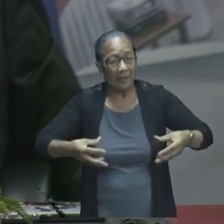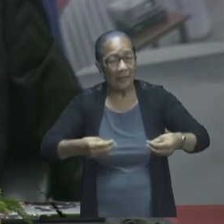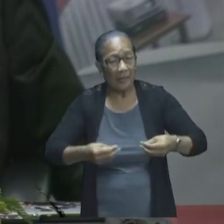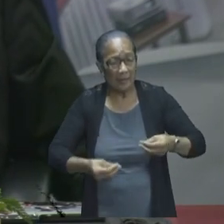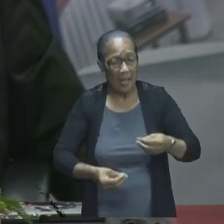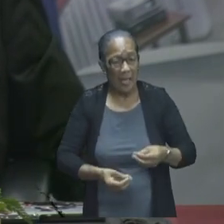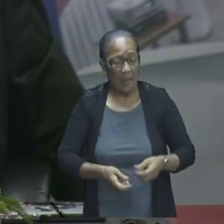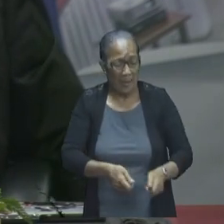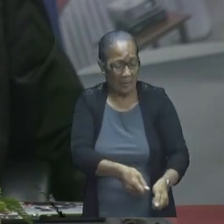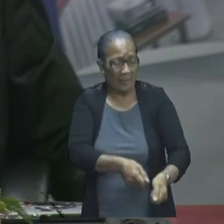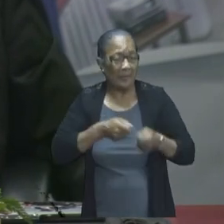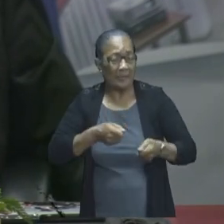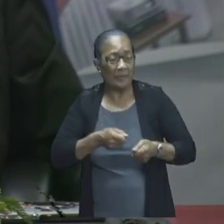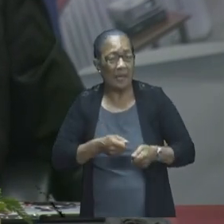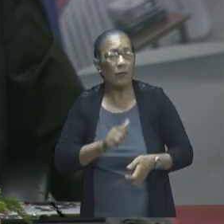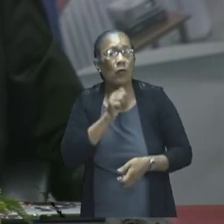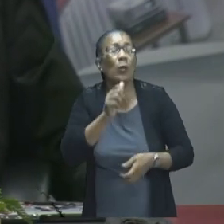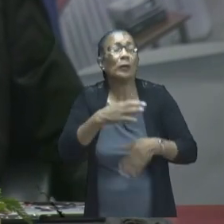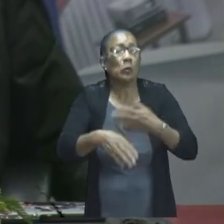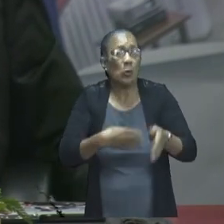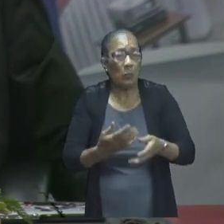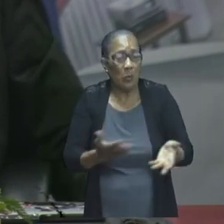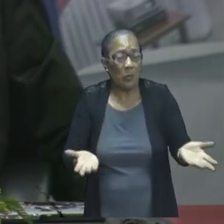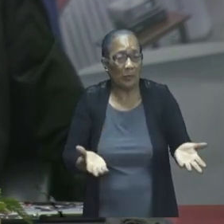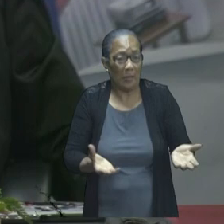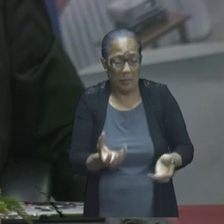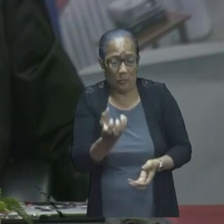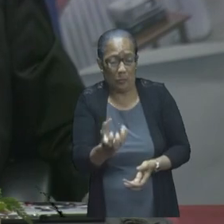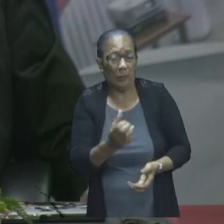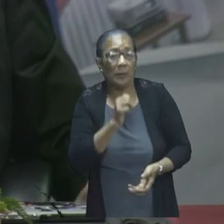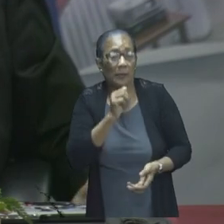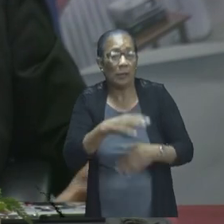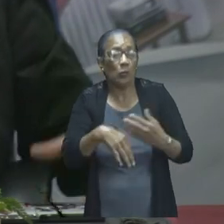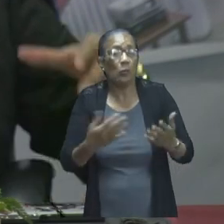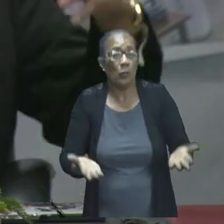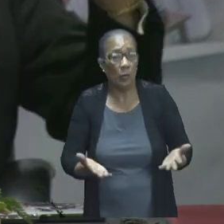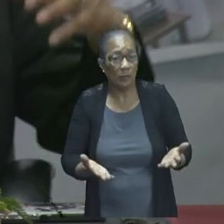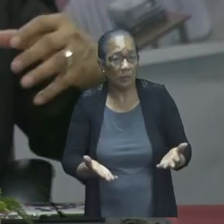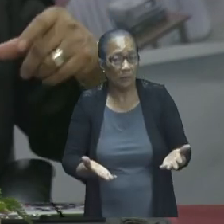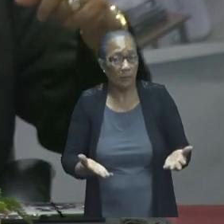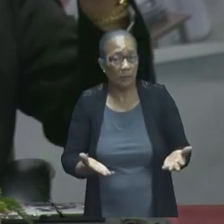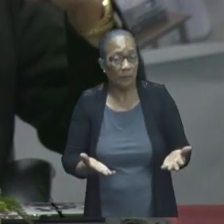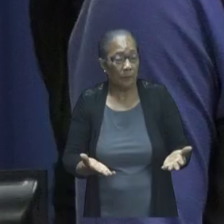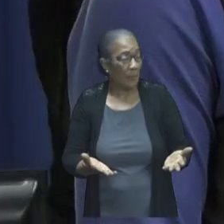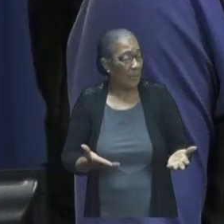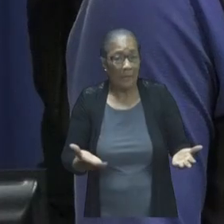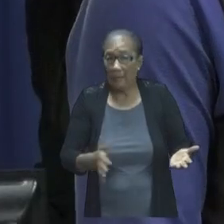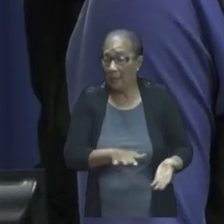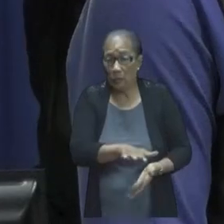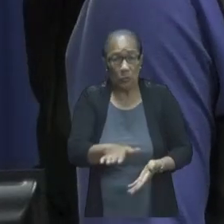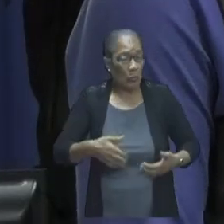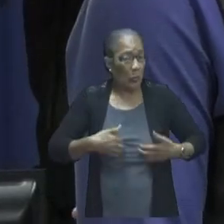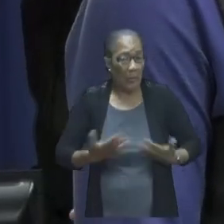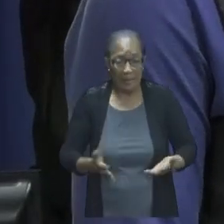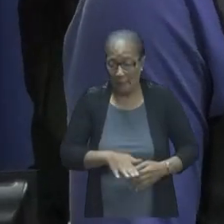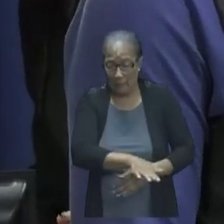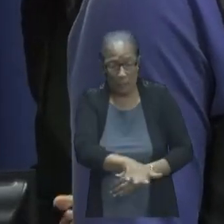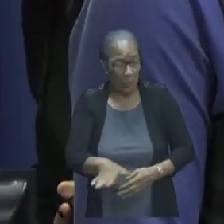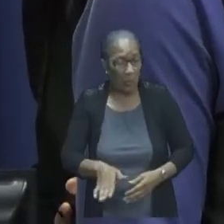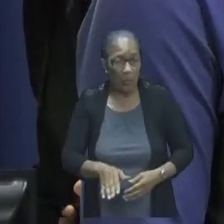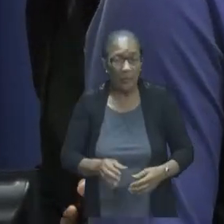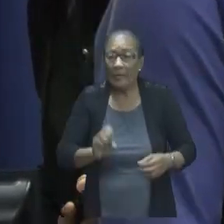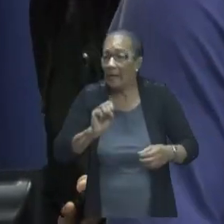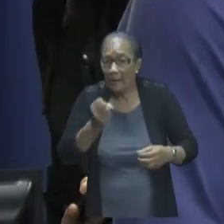gebeuren en met die en appie gaat gebeuren en men is goed op pad pad dat gaat gebeuren je gaat op een gegeven moment een situatie krijgen dat ik gewoon de niet meer